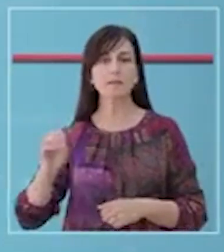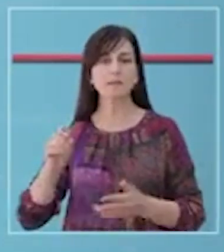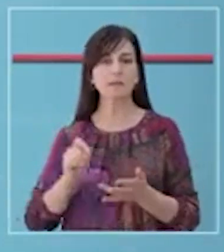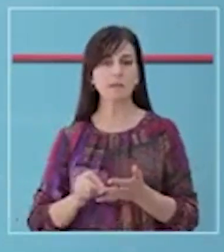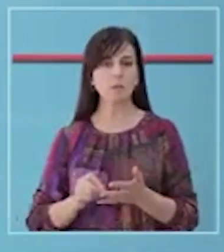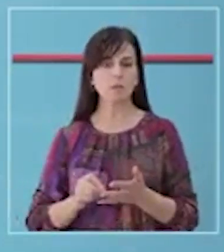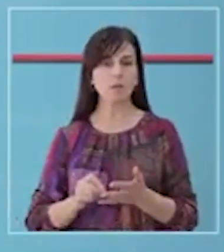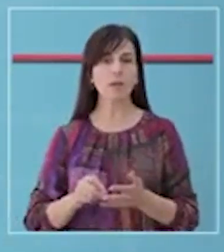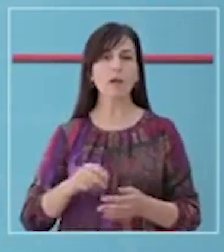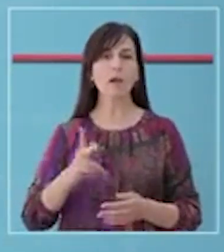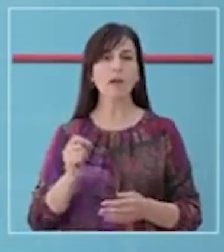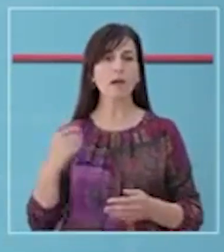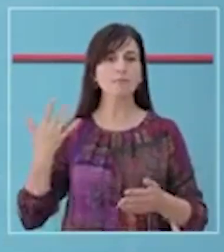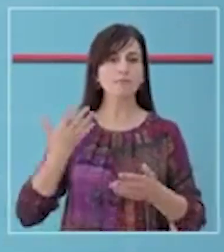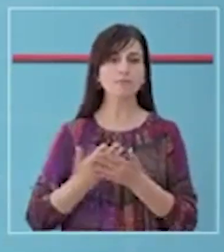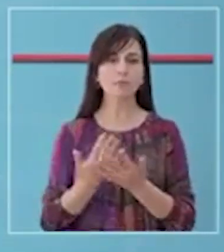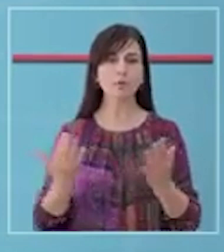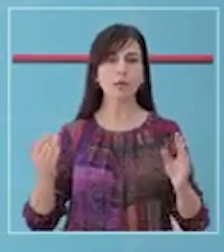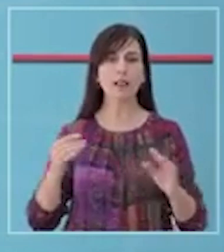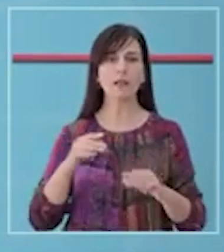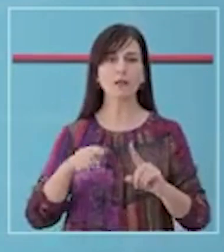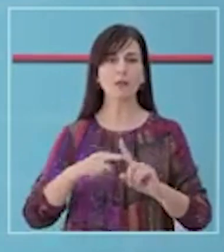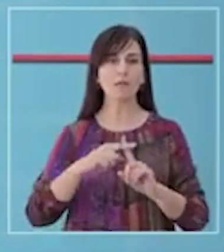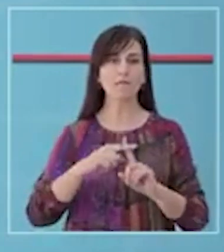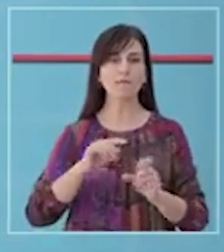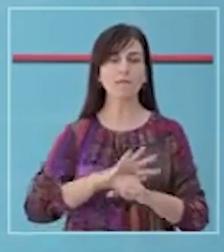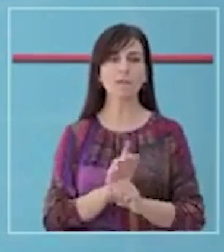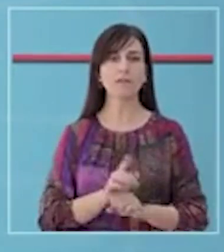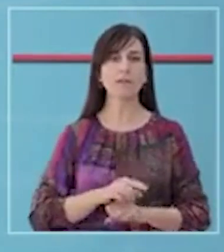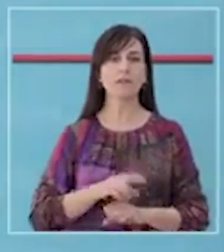molekulare dhe serologjike dhe janë konfirmuar pozitiv 1184 raste.